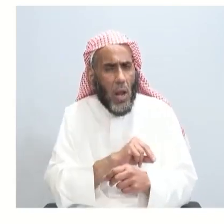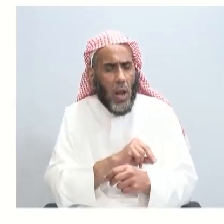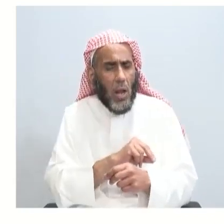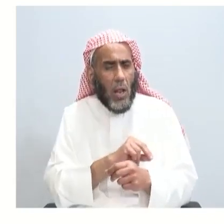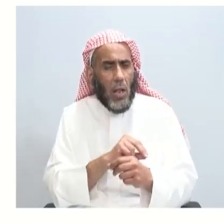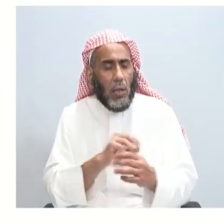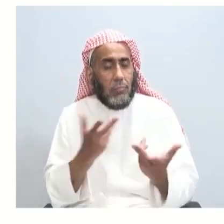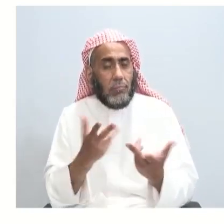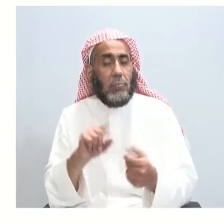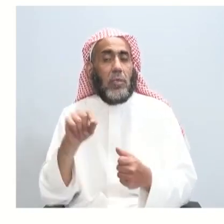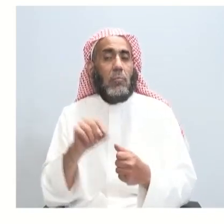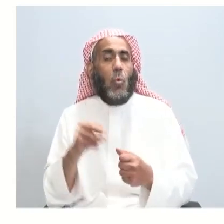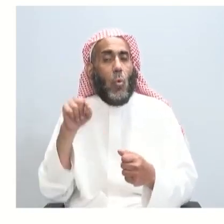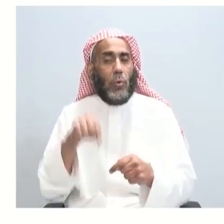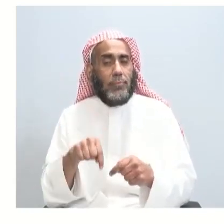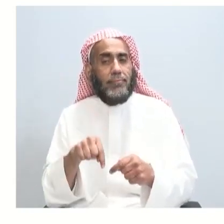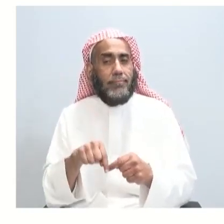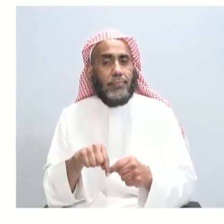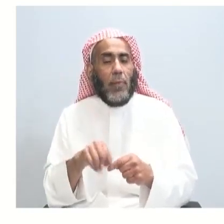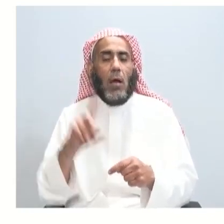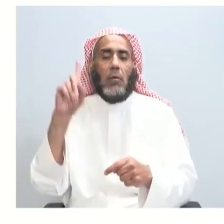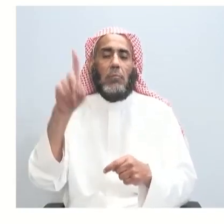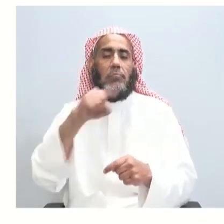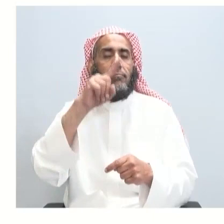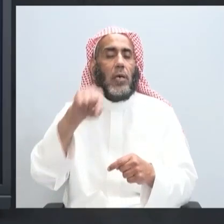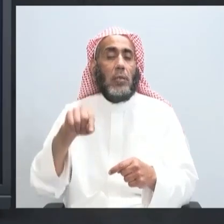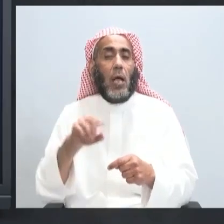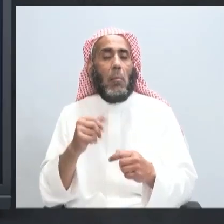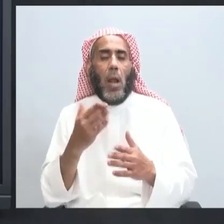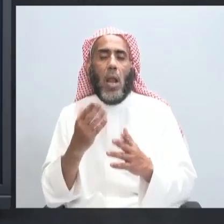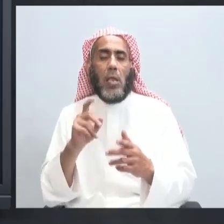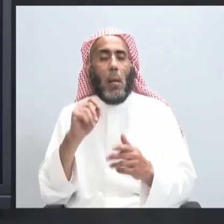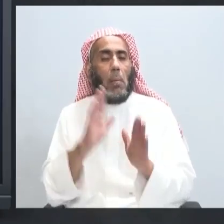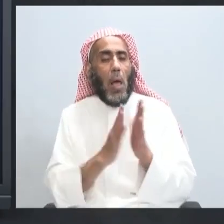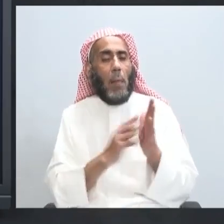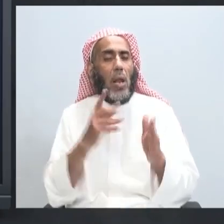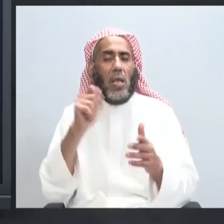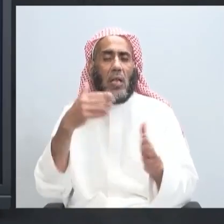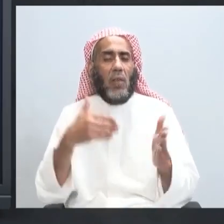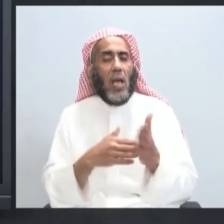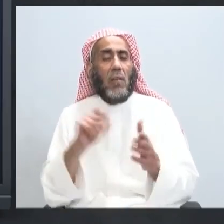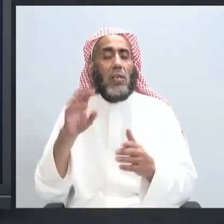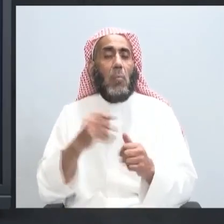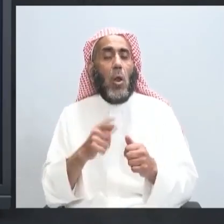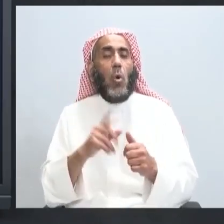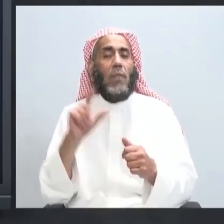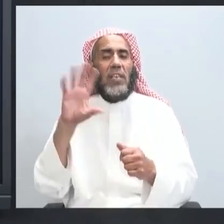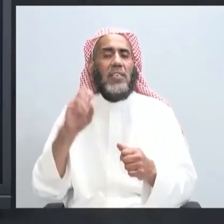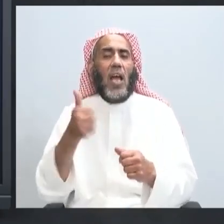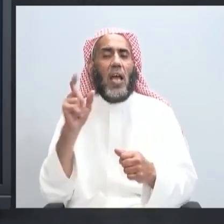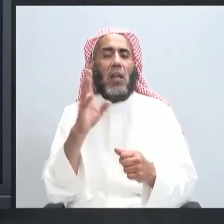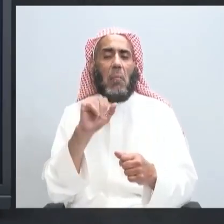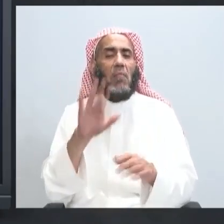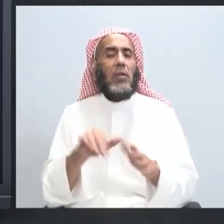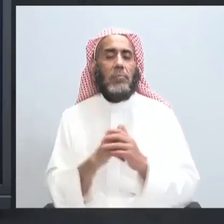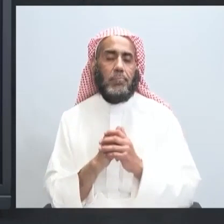البلاغه احسنتم هنا خاطئ الباب ليس هو الحرف الاخير في معجم اساس البلاغه بل هو في لسان في